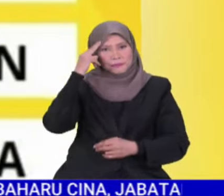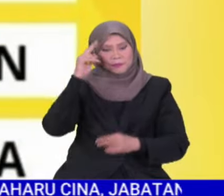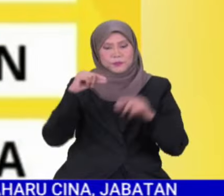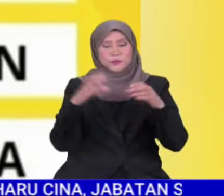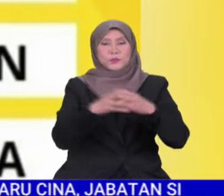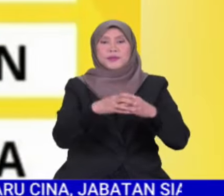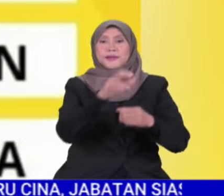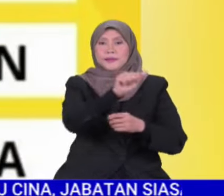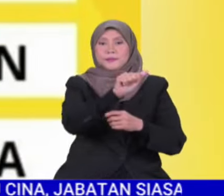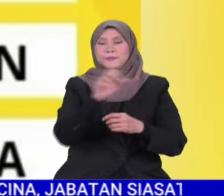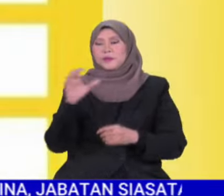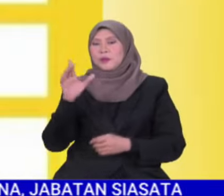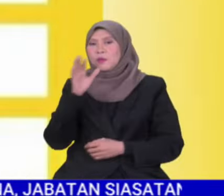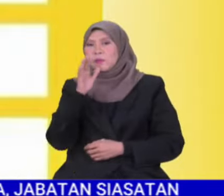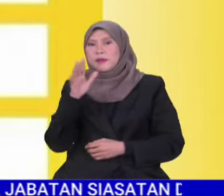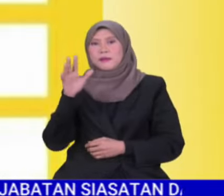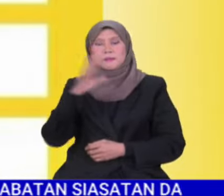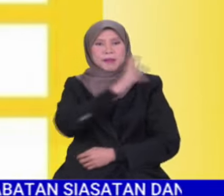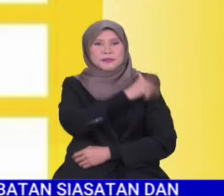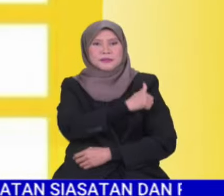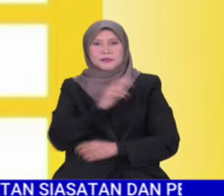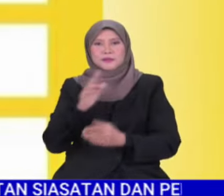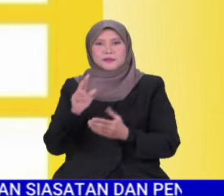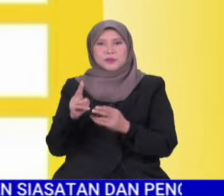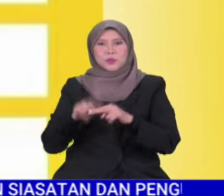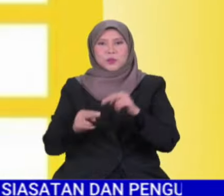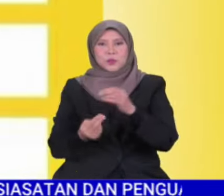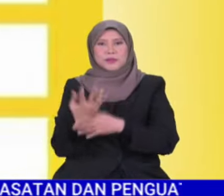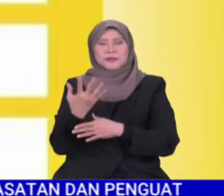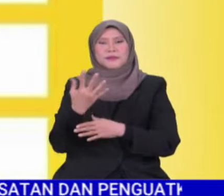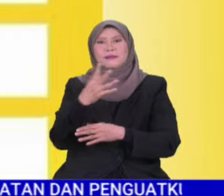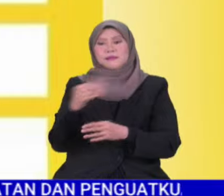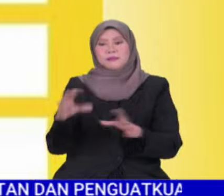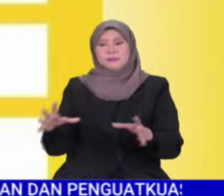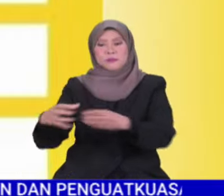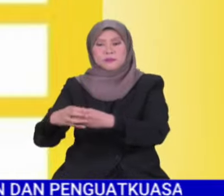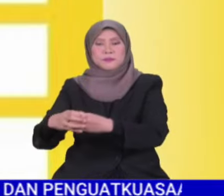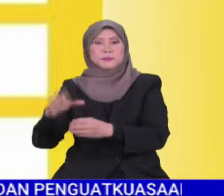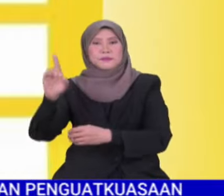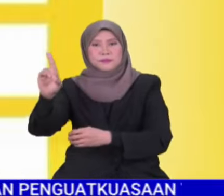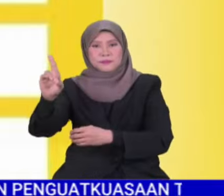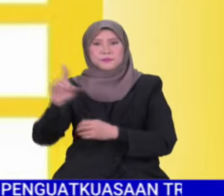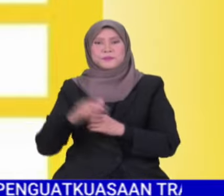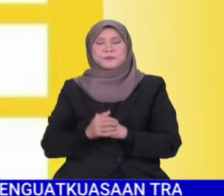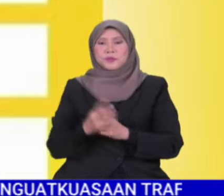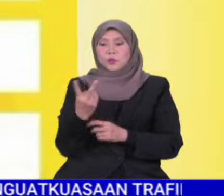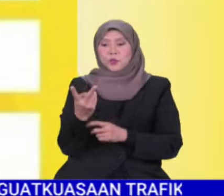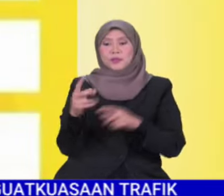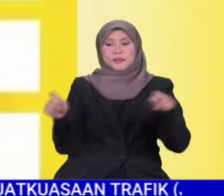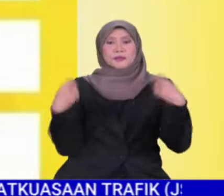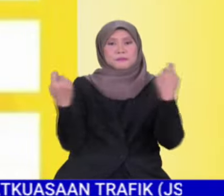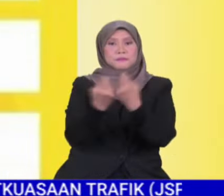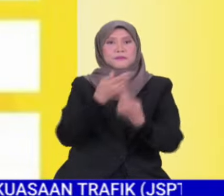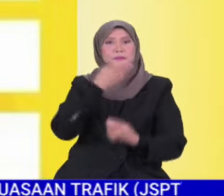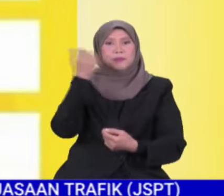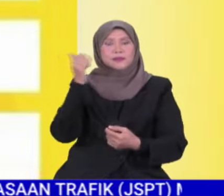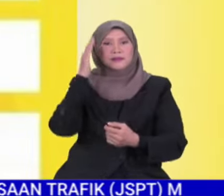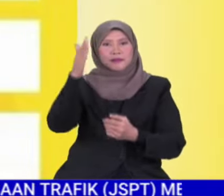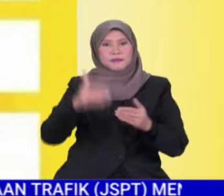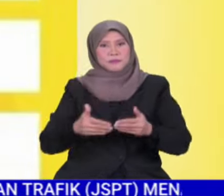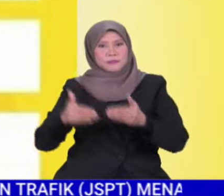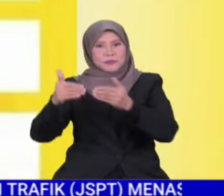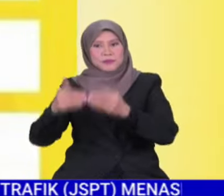A. Manakala Oman, Palestin, Kuwait, Kyrgyzstan diletak dalam kumpulan D. Dua pasukan terbaik setiap kumpulan bakal